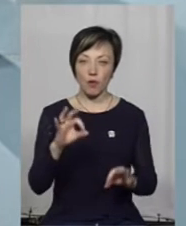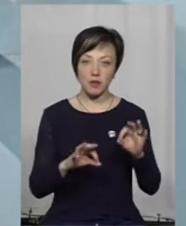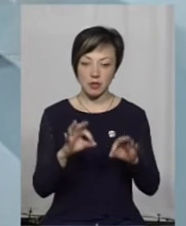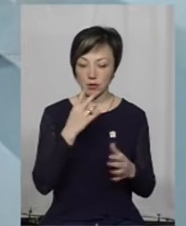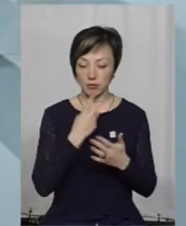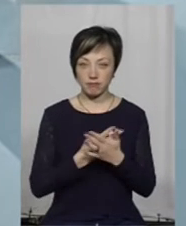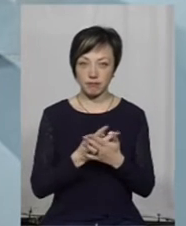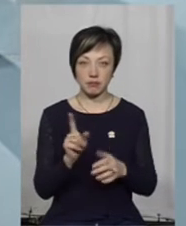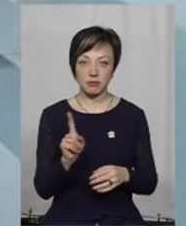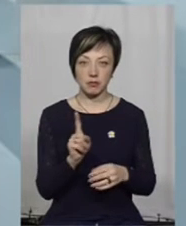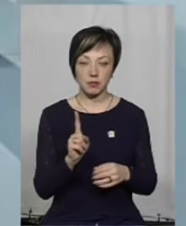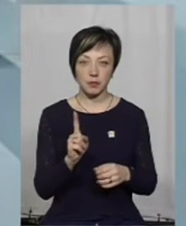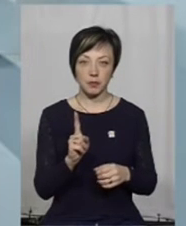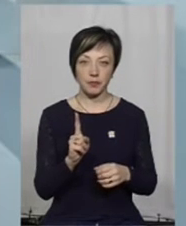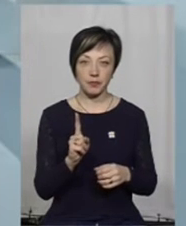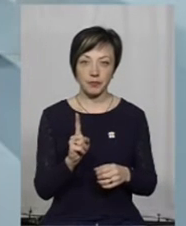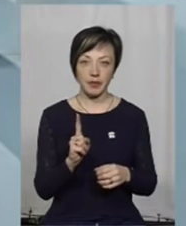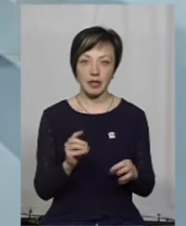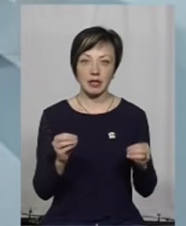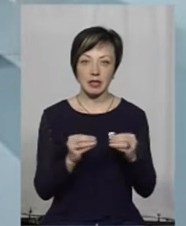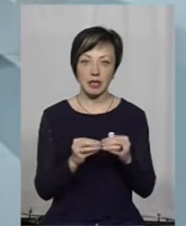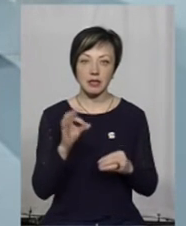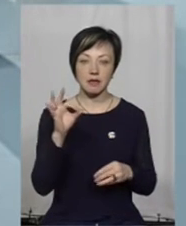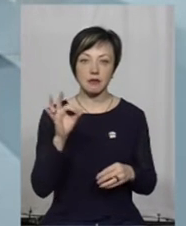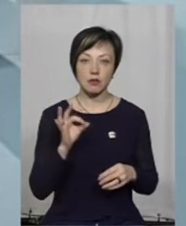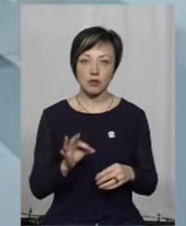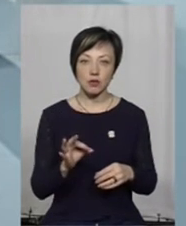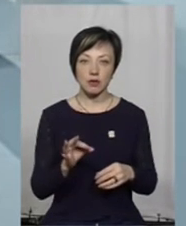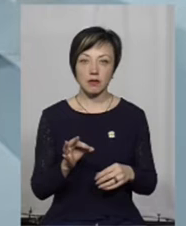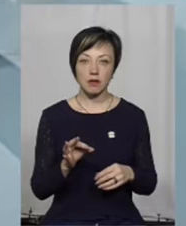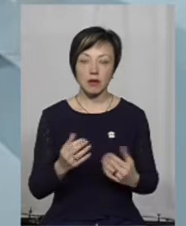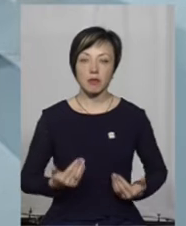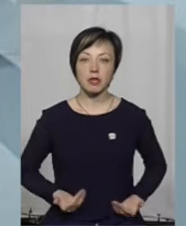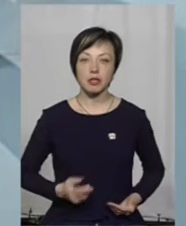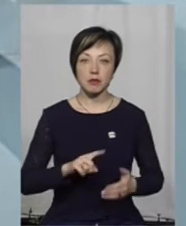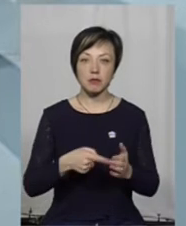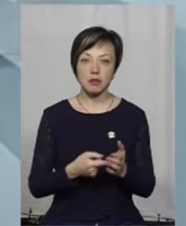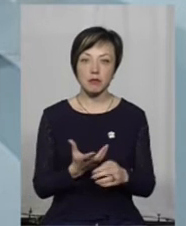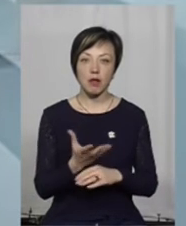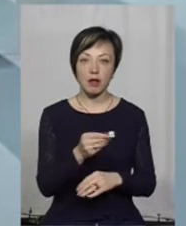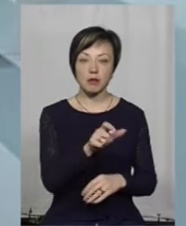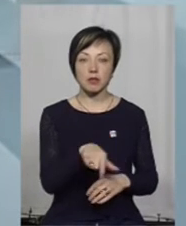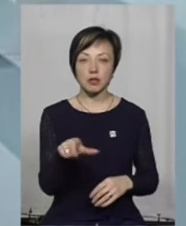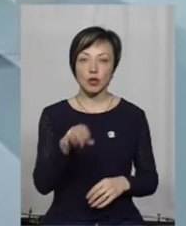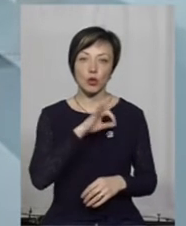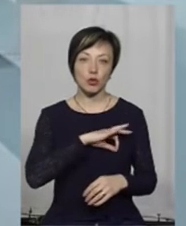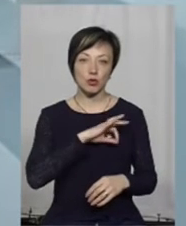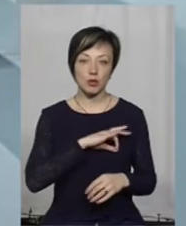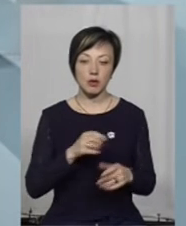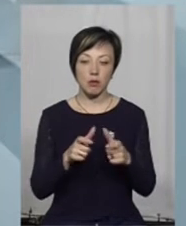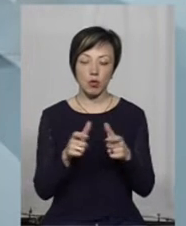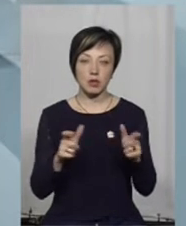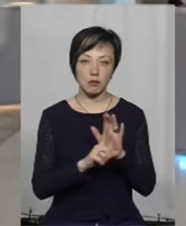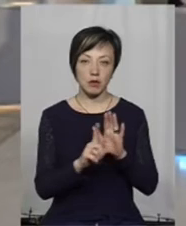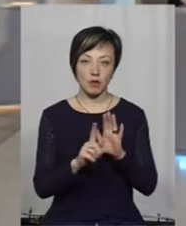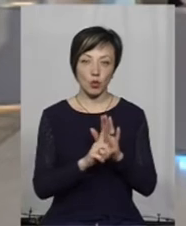бачимо, що майже лише 10% мешканців міста із платних пасажирів користуються проїзним